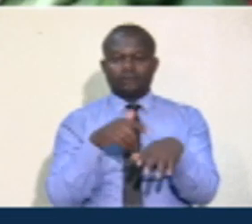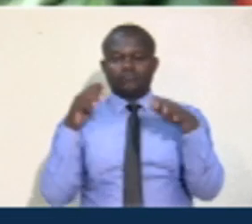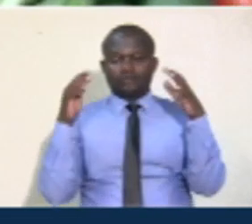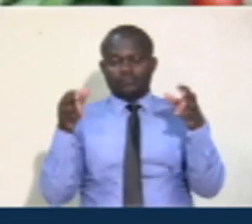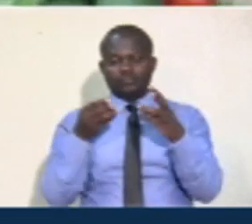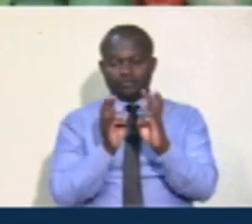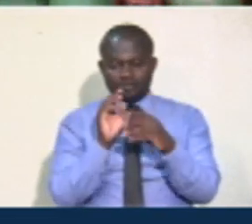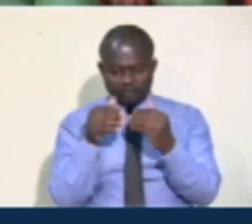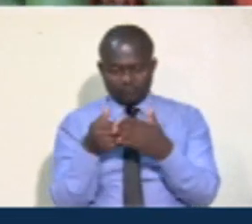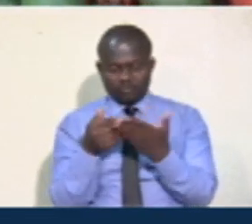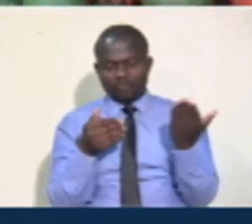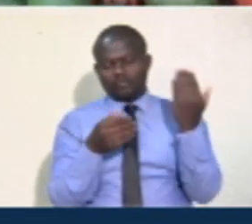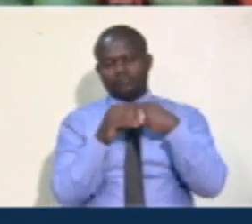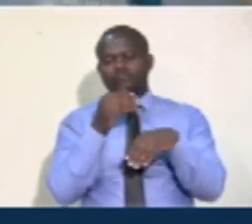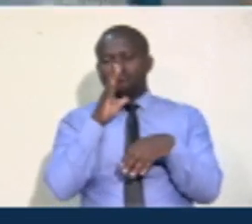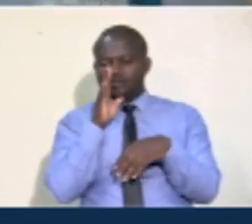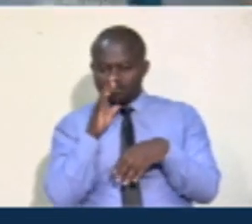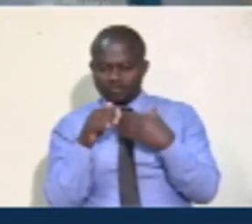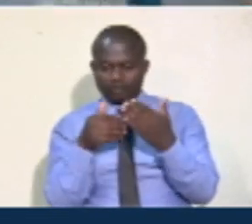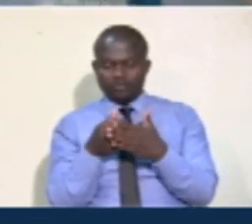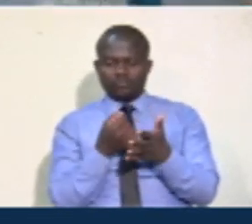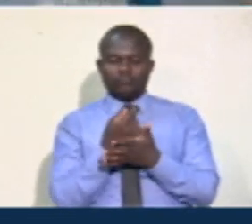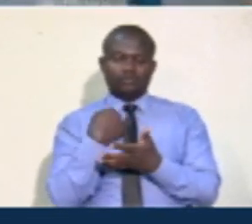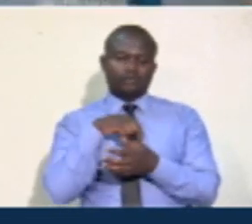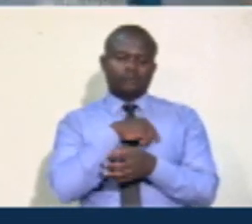buryo igicuruzwa gitinze gituma